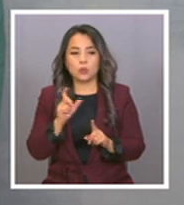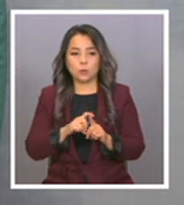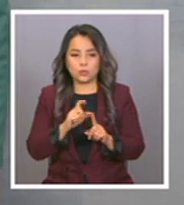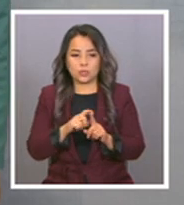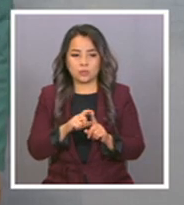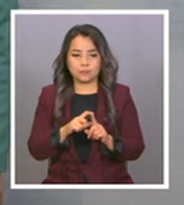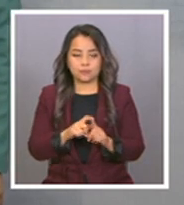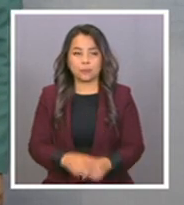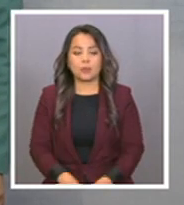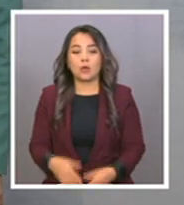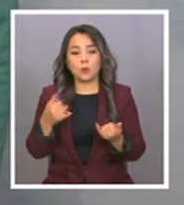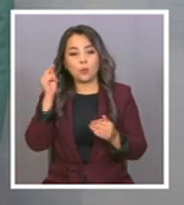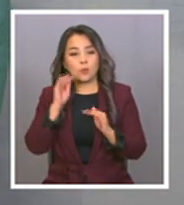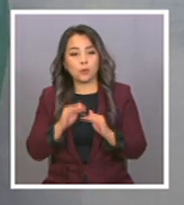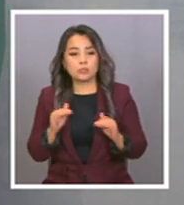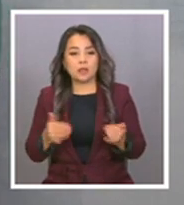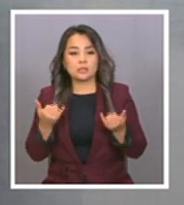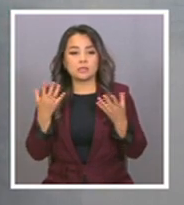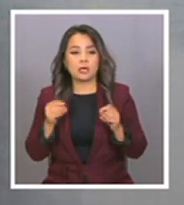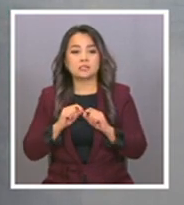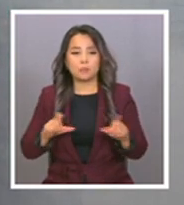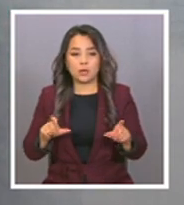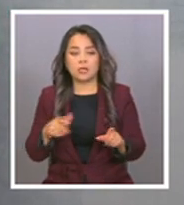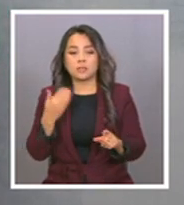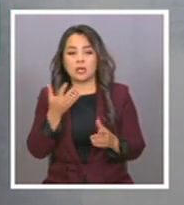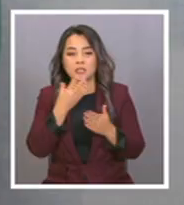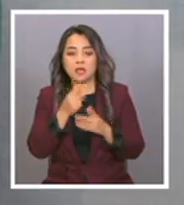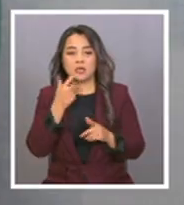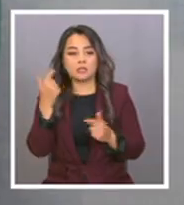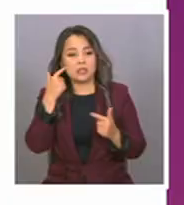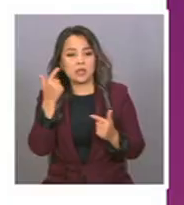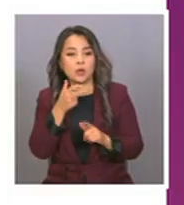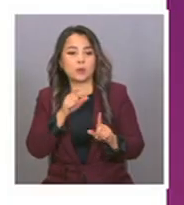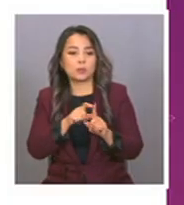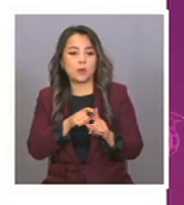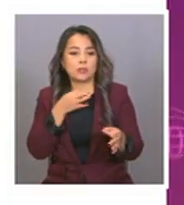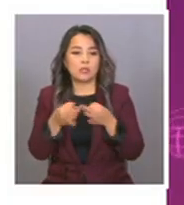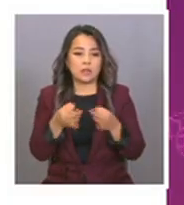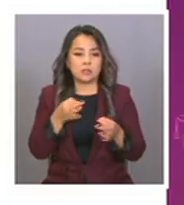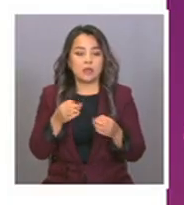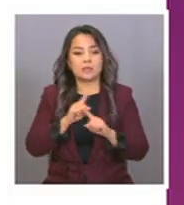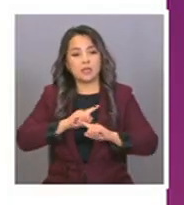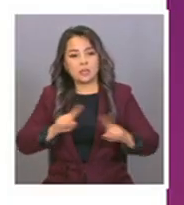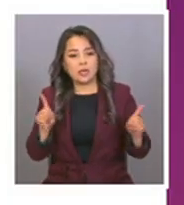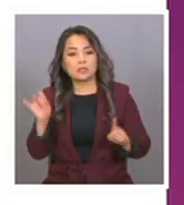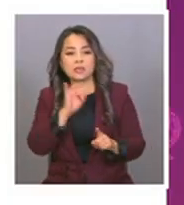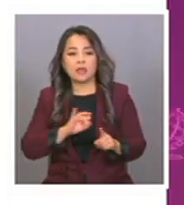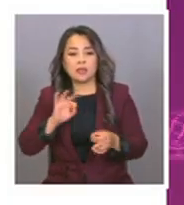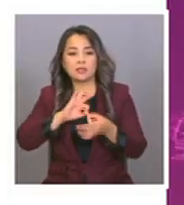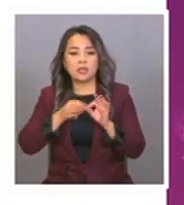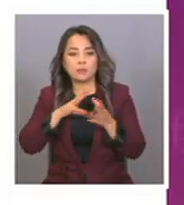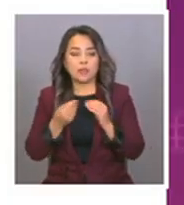Оқушылар, бүгінгі сабақта шешендік сөз және оның ерекшеліктері тарихы туралы мәлімет